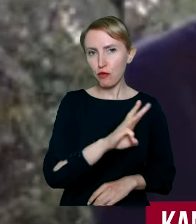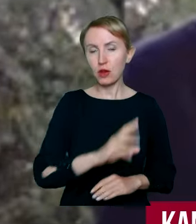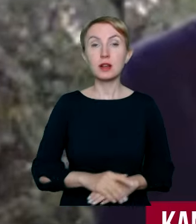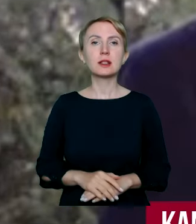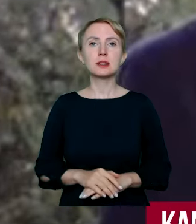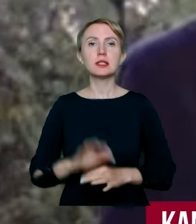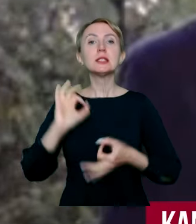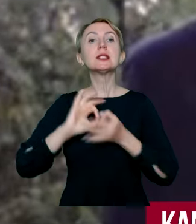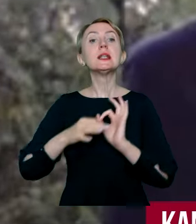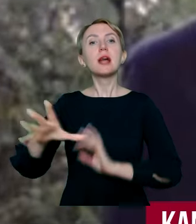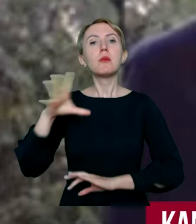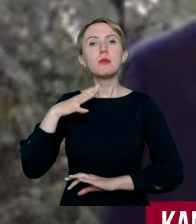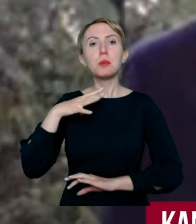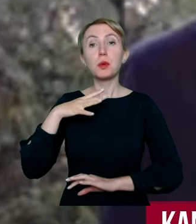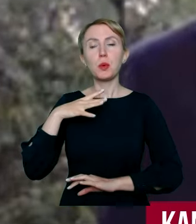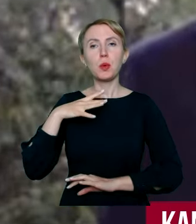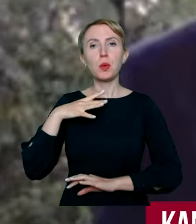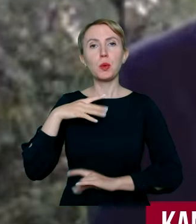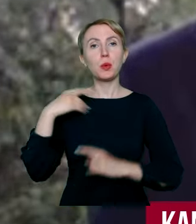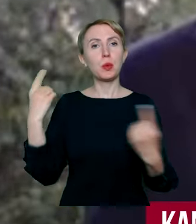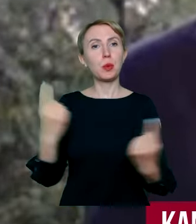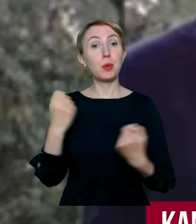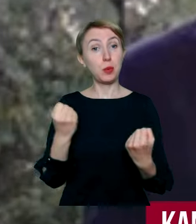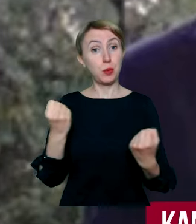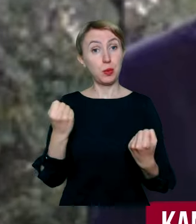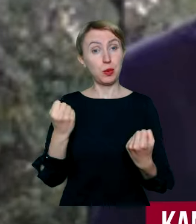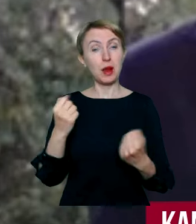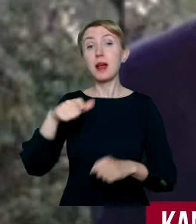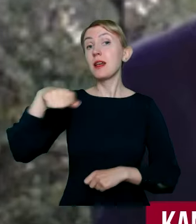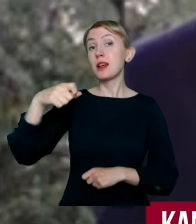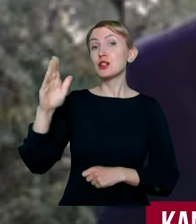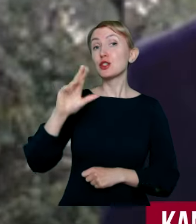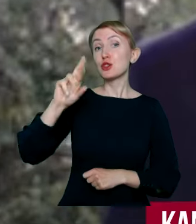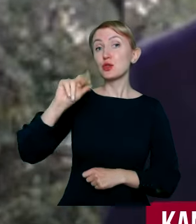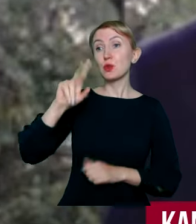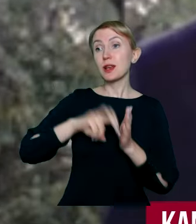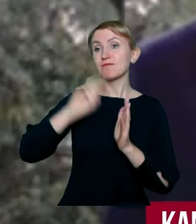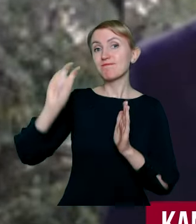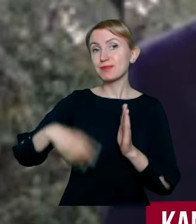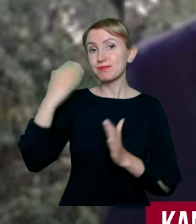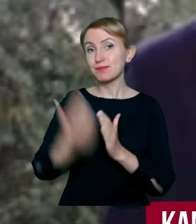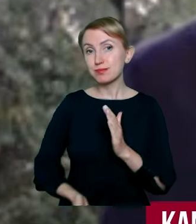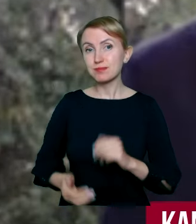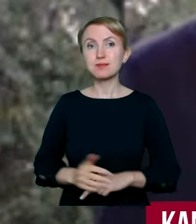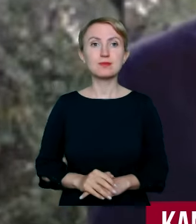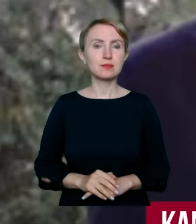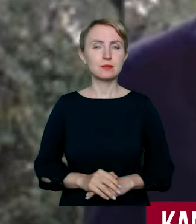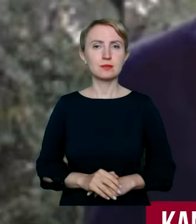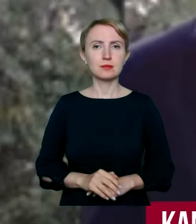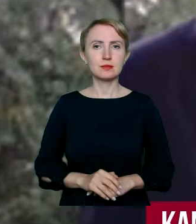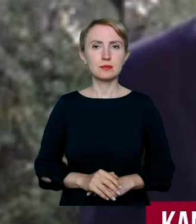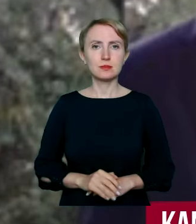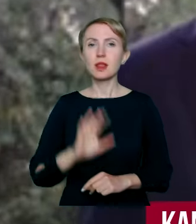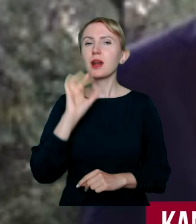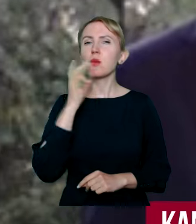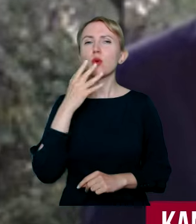której doszło do sensacji na miarę kraju, do detronizacji prezydenta Szczurka, który utracił kontakt, jak to mówi młodzież,